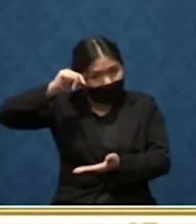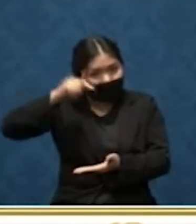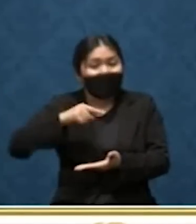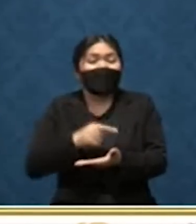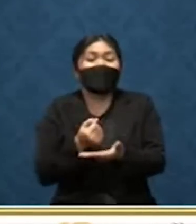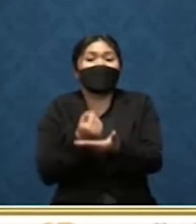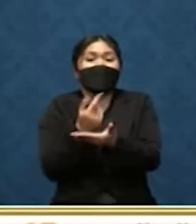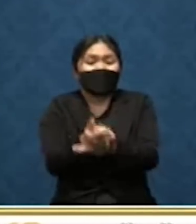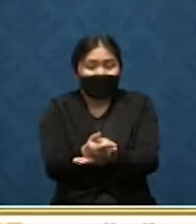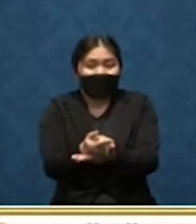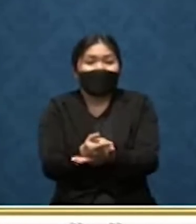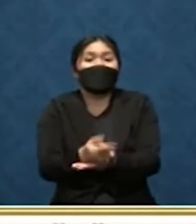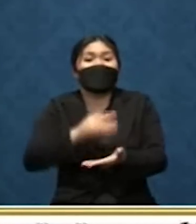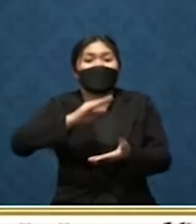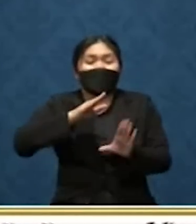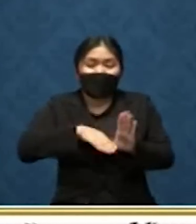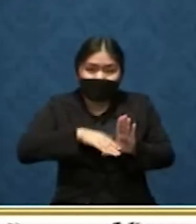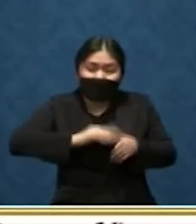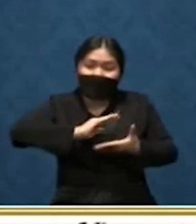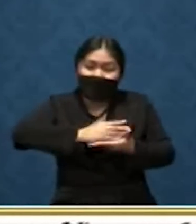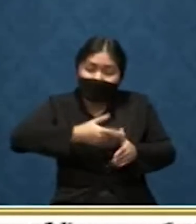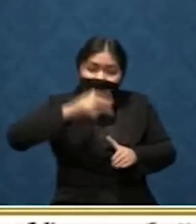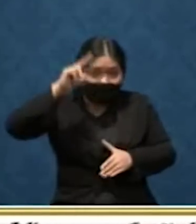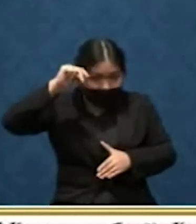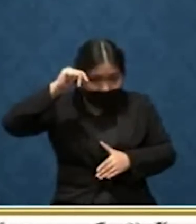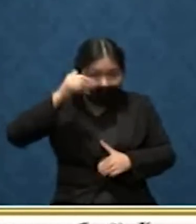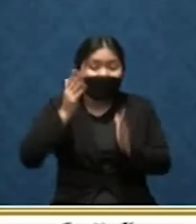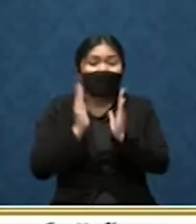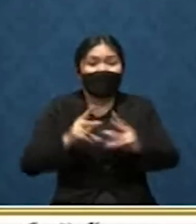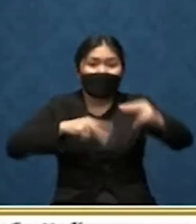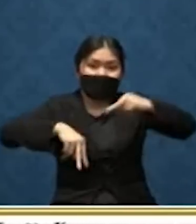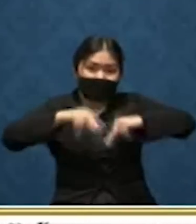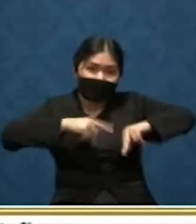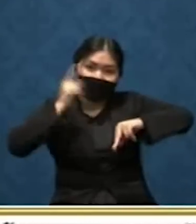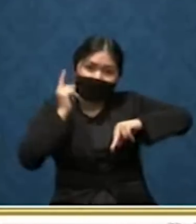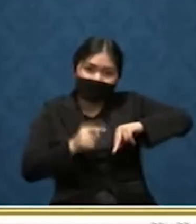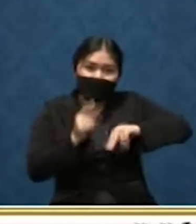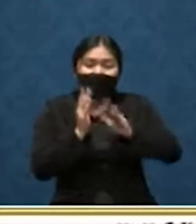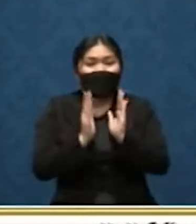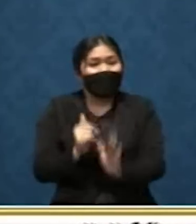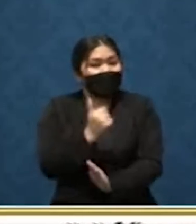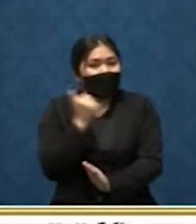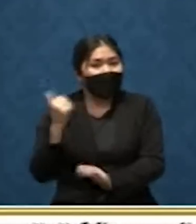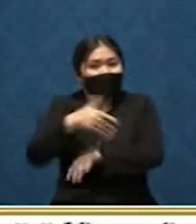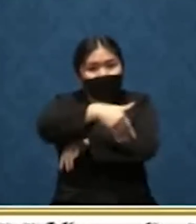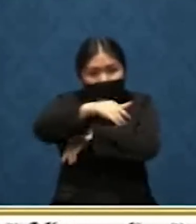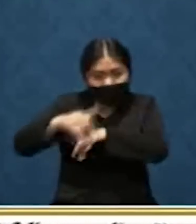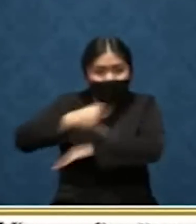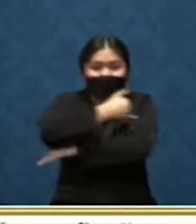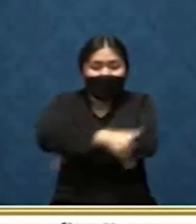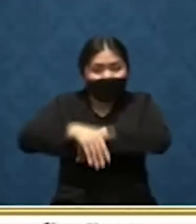ิดขึ้บ่า โดยมีผู้ควบคุบัชีที่แท้จริเป็บคคลอนอยู่นอกประเทศกนทงหมด